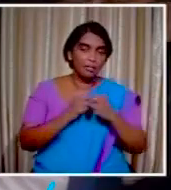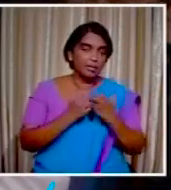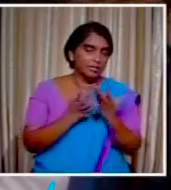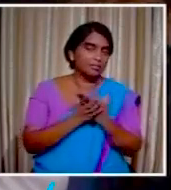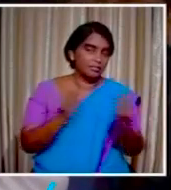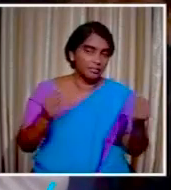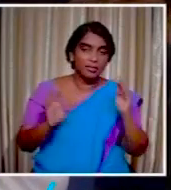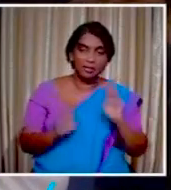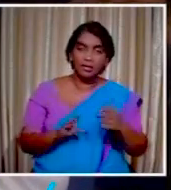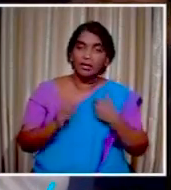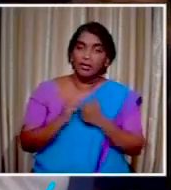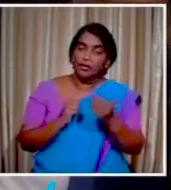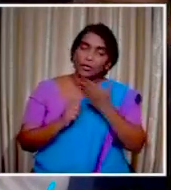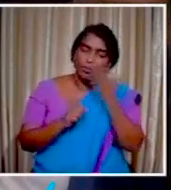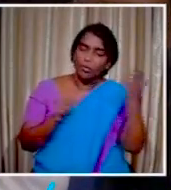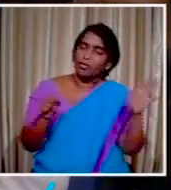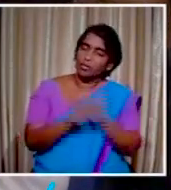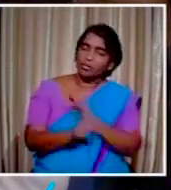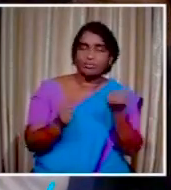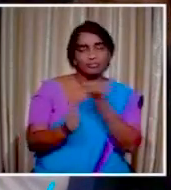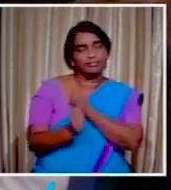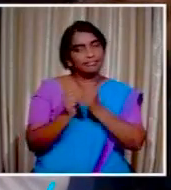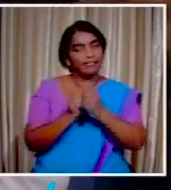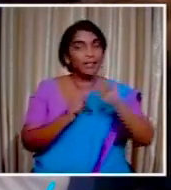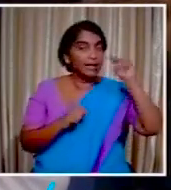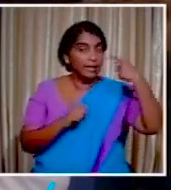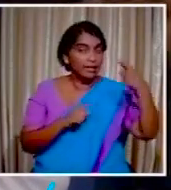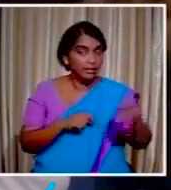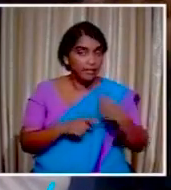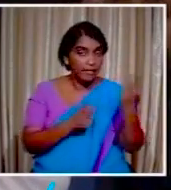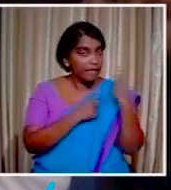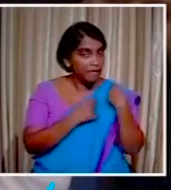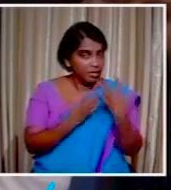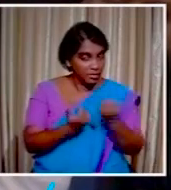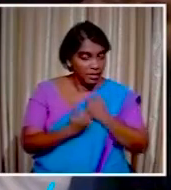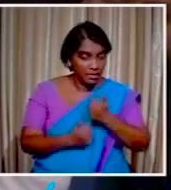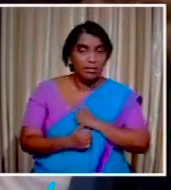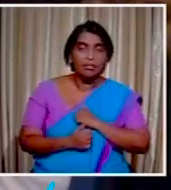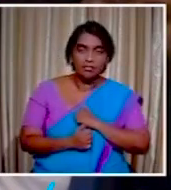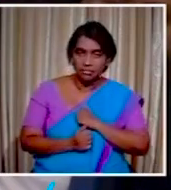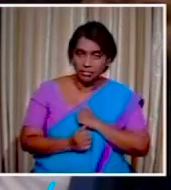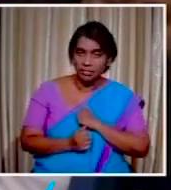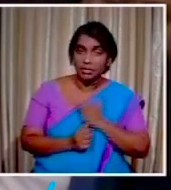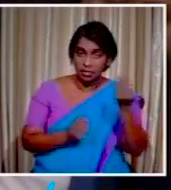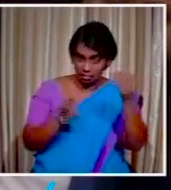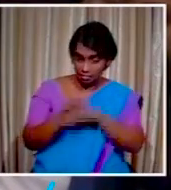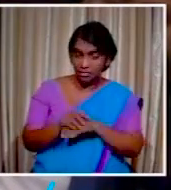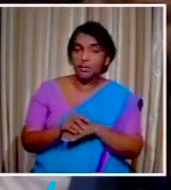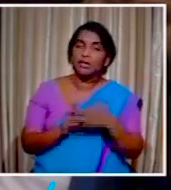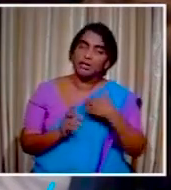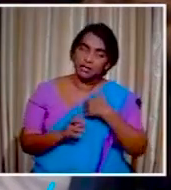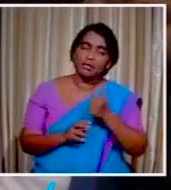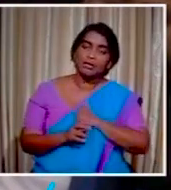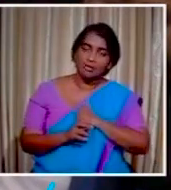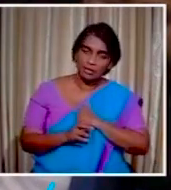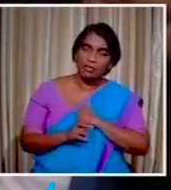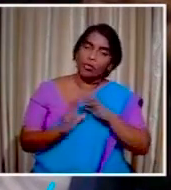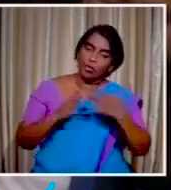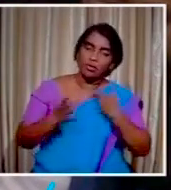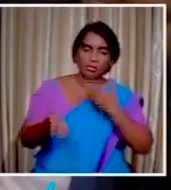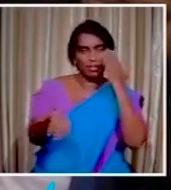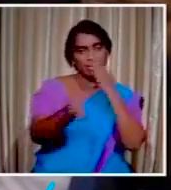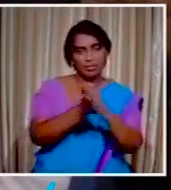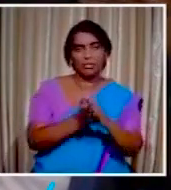නම් ඒ සඳහා කරන්න පුළුවන් උපරිම කැපවීම කරනවා හෙට දවසේ කවුරු හරි මේක බාර ගන්නවා නම් කවුරු හරි ඒකට එනවා නම් මම කැමති ඕන වෙලාවක උදව්